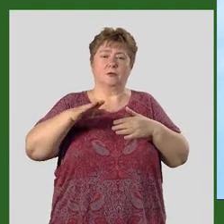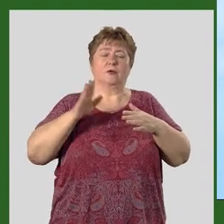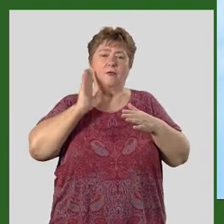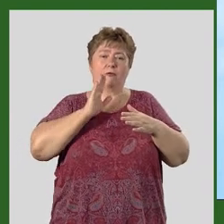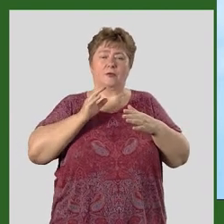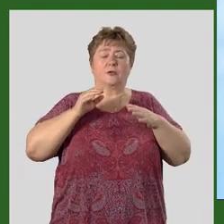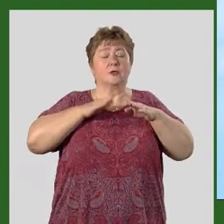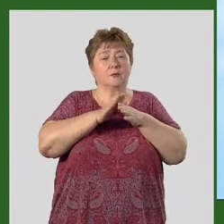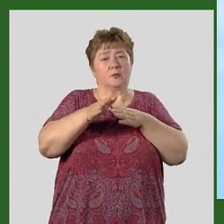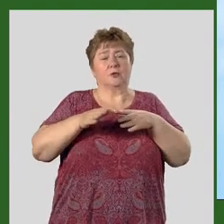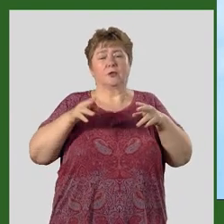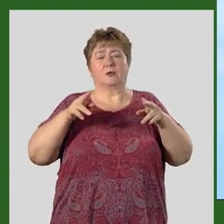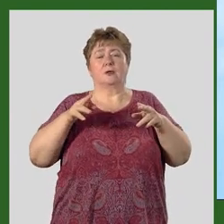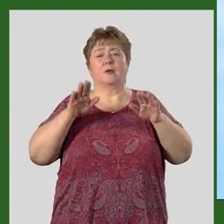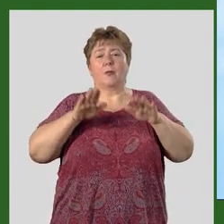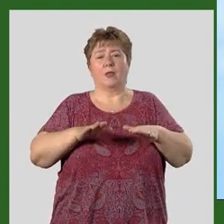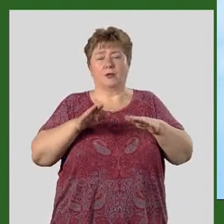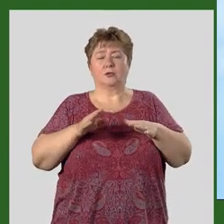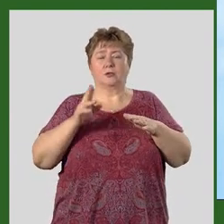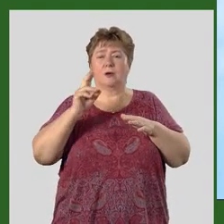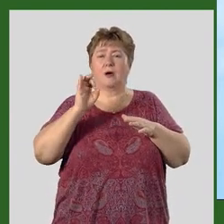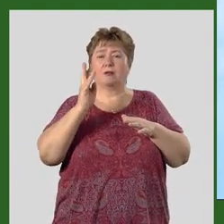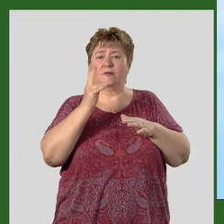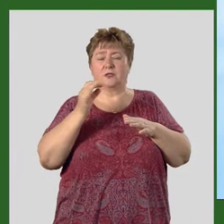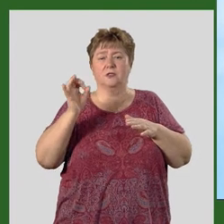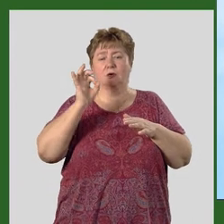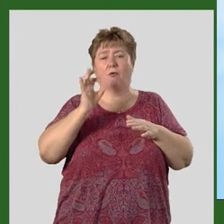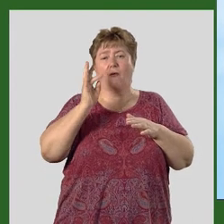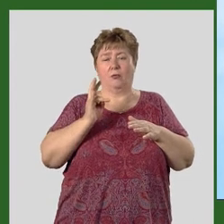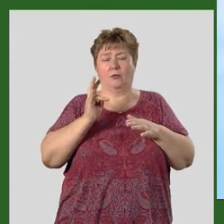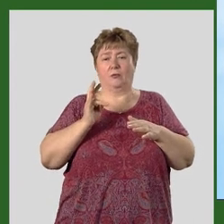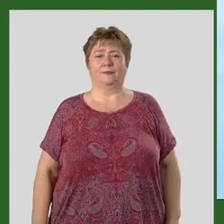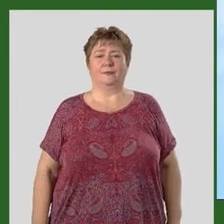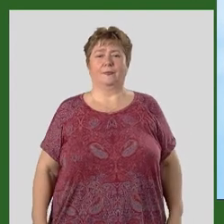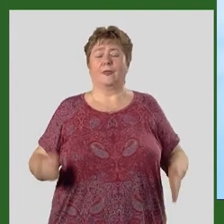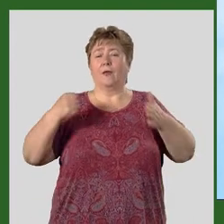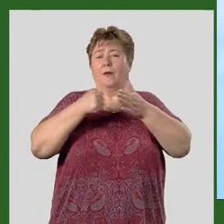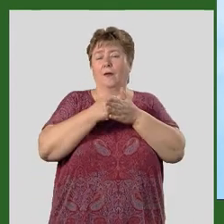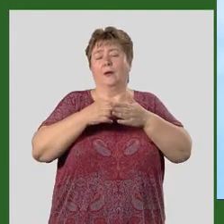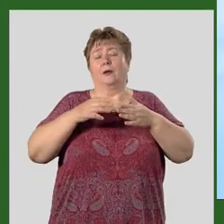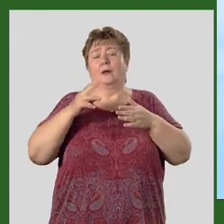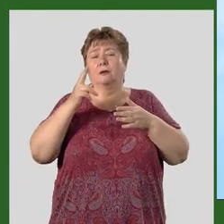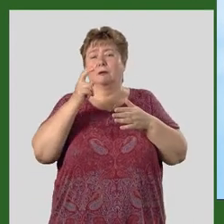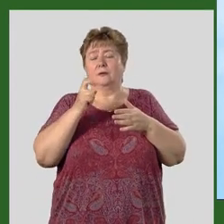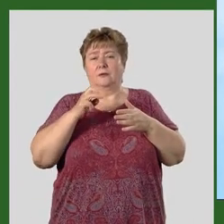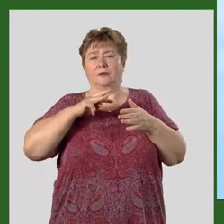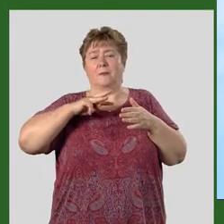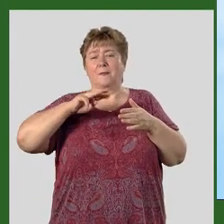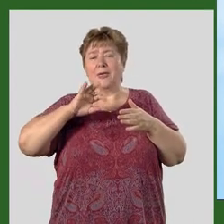условии соблюдения положений Конвенции ООН. В пределах